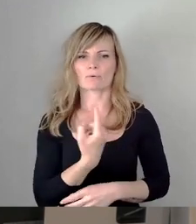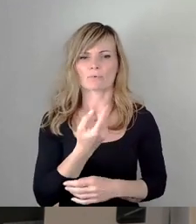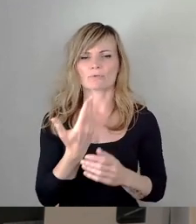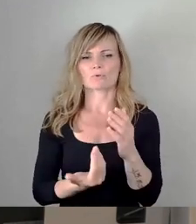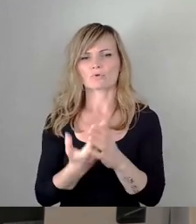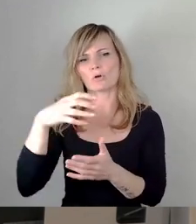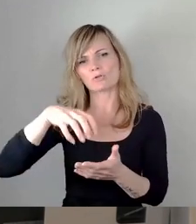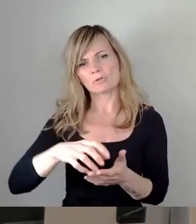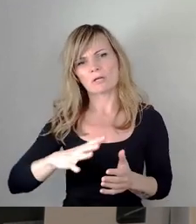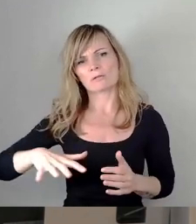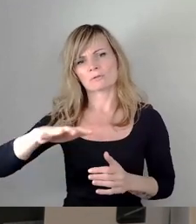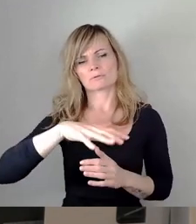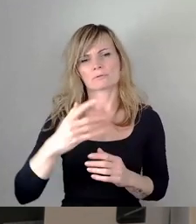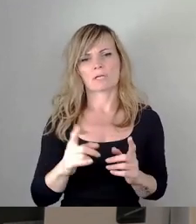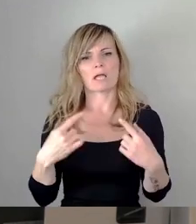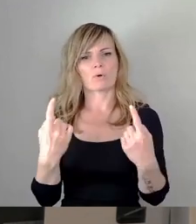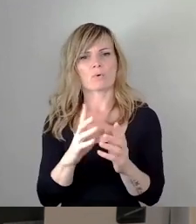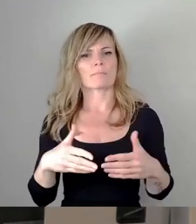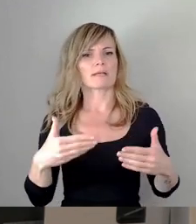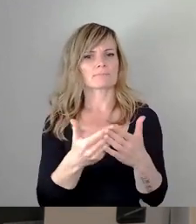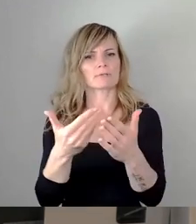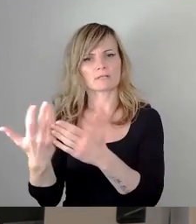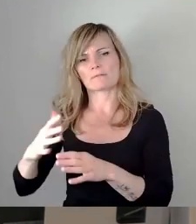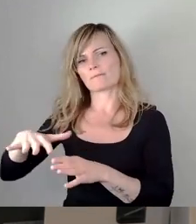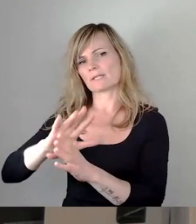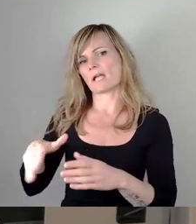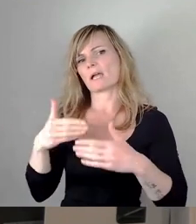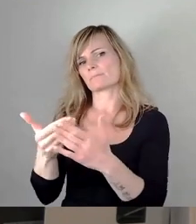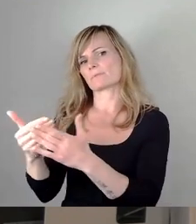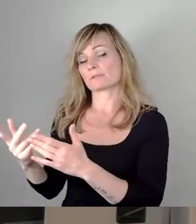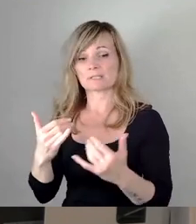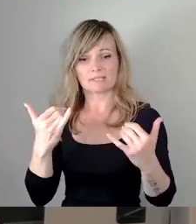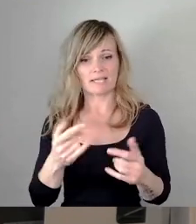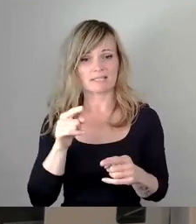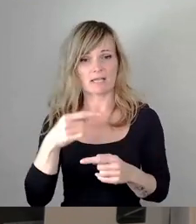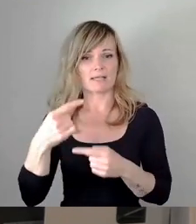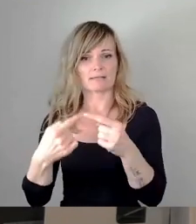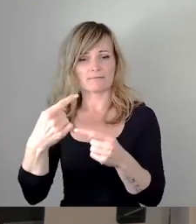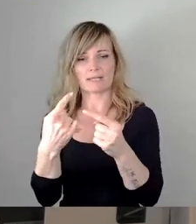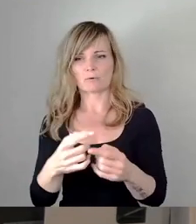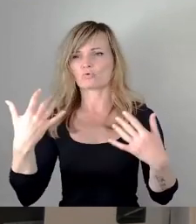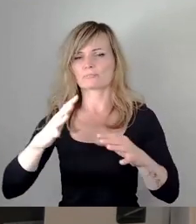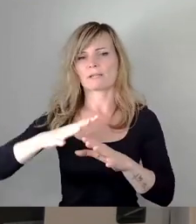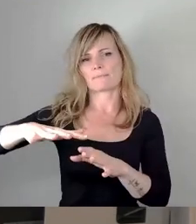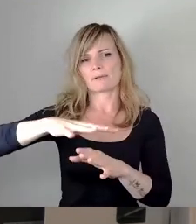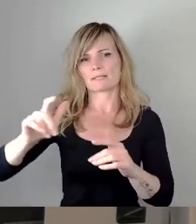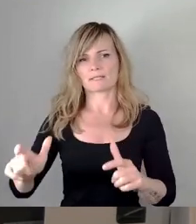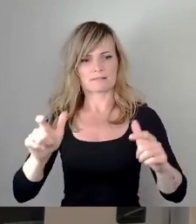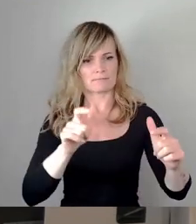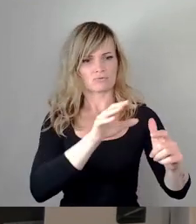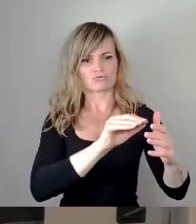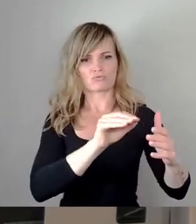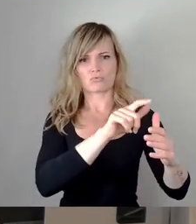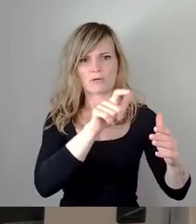auch Flächen anzubieten. Jetzt haben wir eine Entwicklung dann, die mit Spielplatz und Schule dort einhergeht und vor allen Dingen vielen